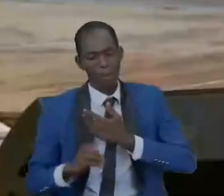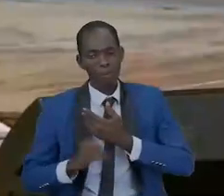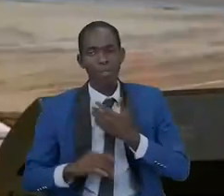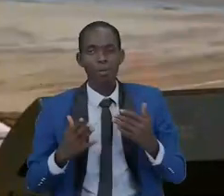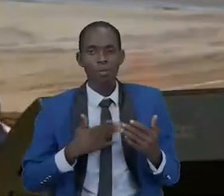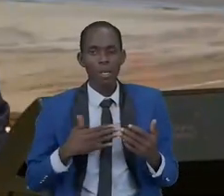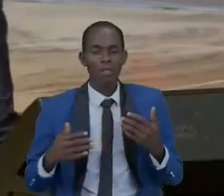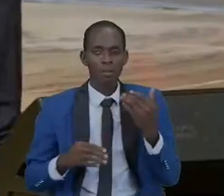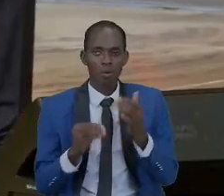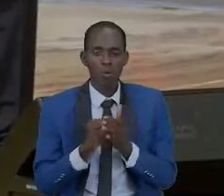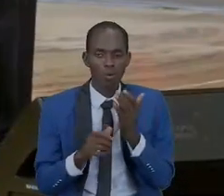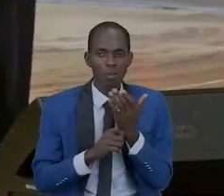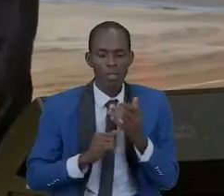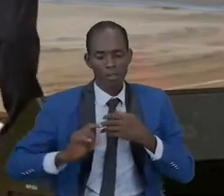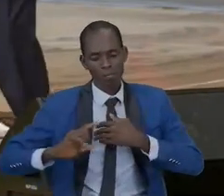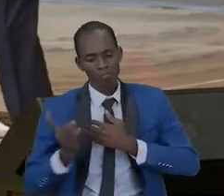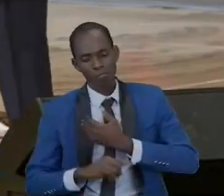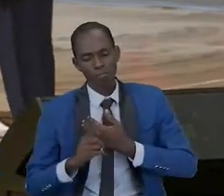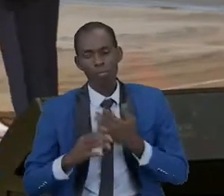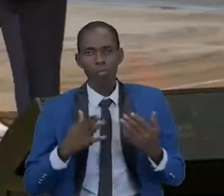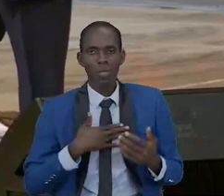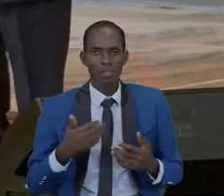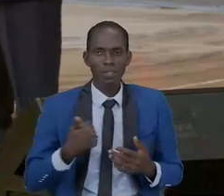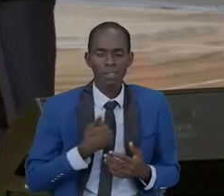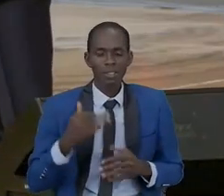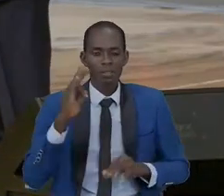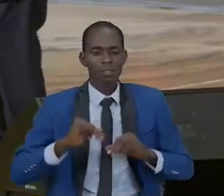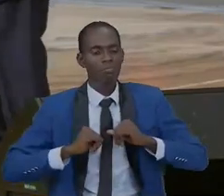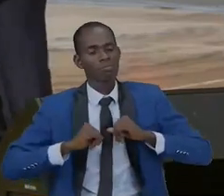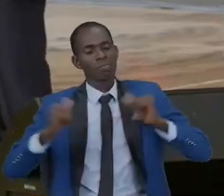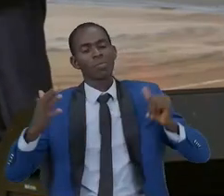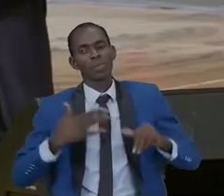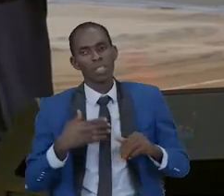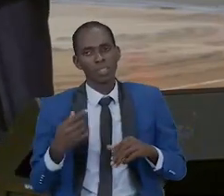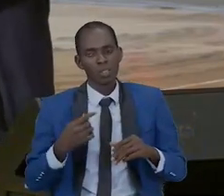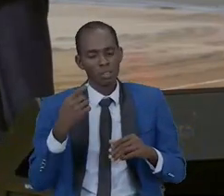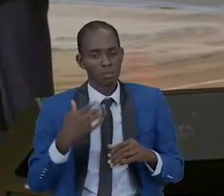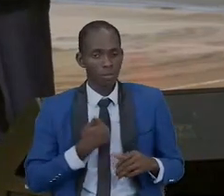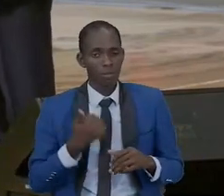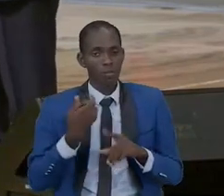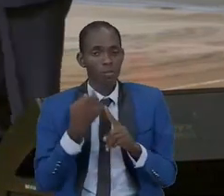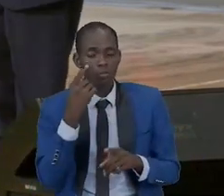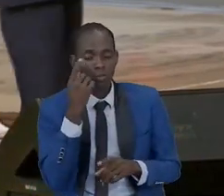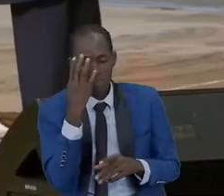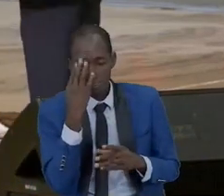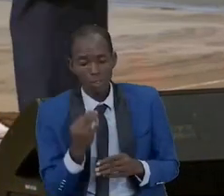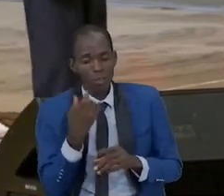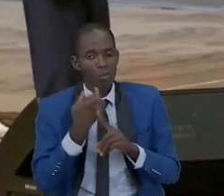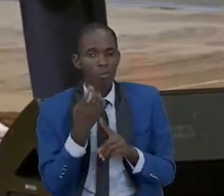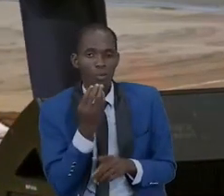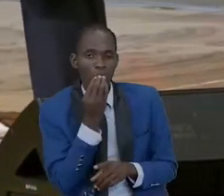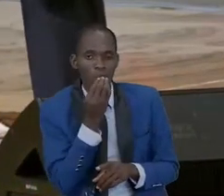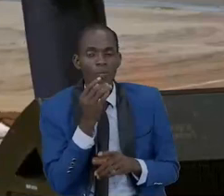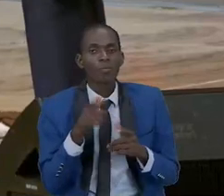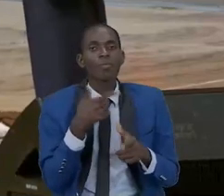je punais ma chair si je veux punir moi-même si je me rends à moi-même si je refais le sommeil si je me renonce à la nourriture